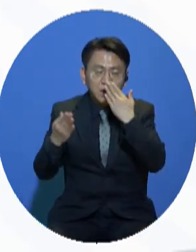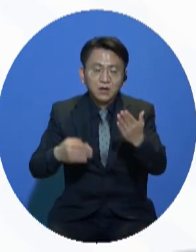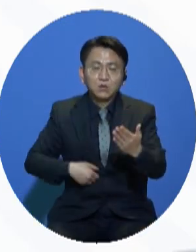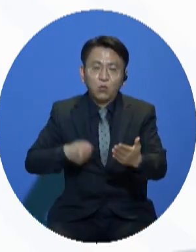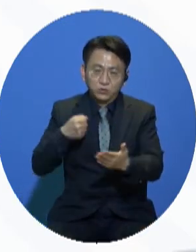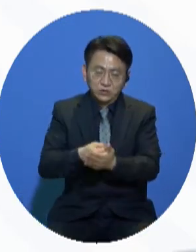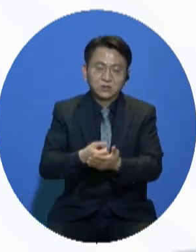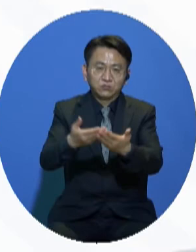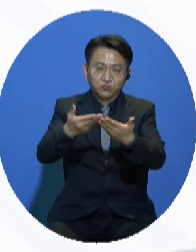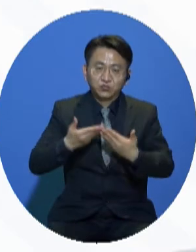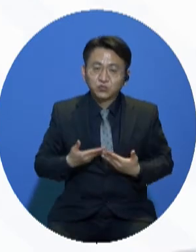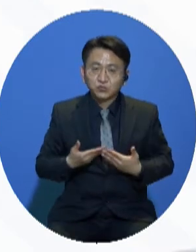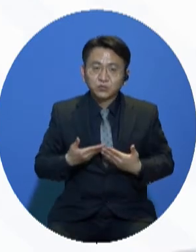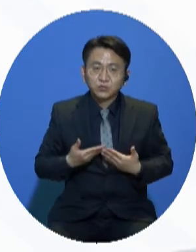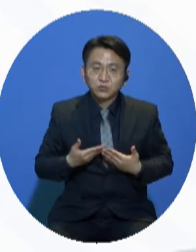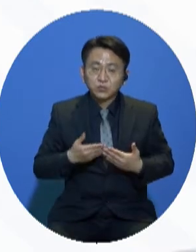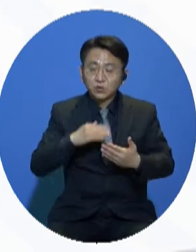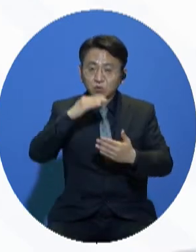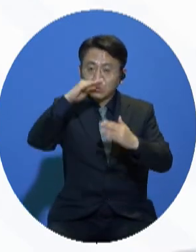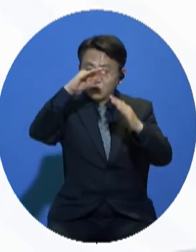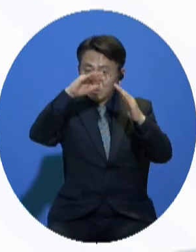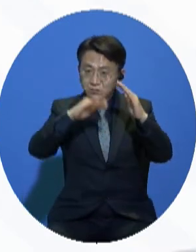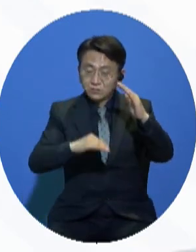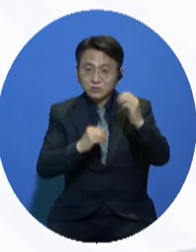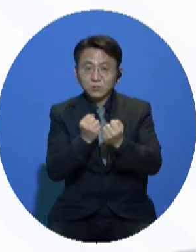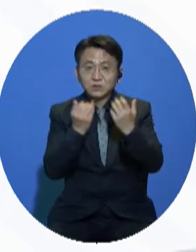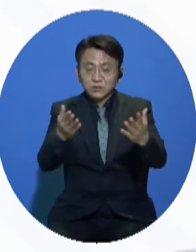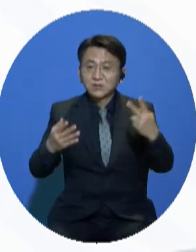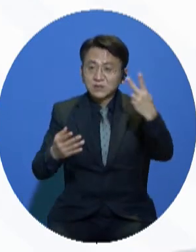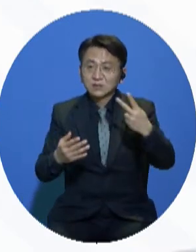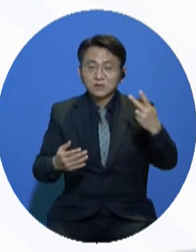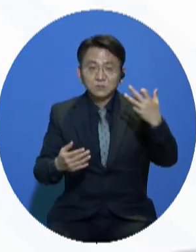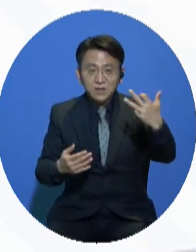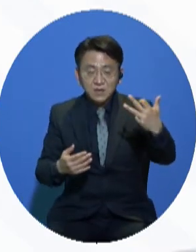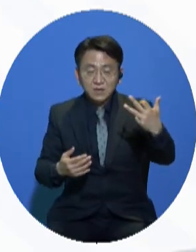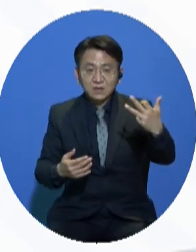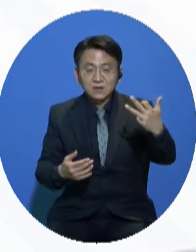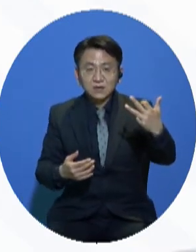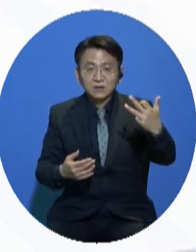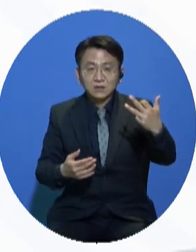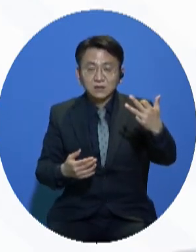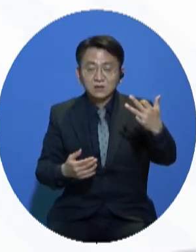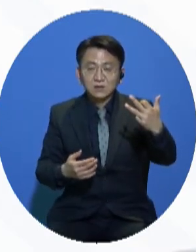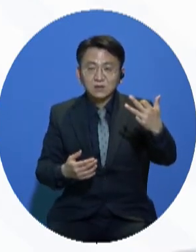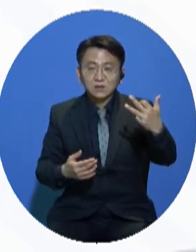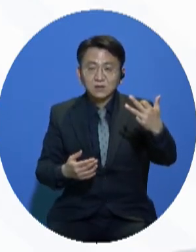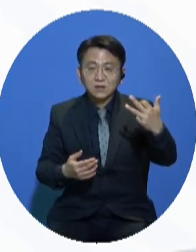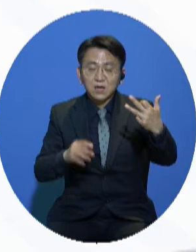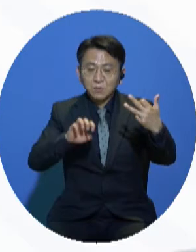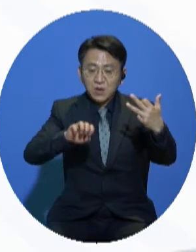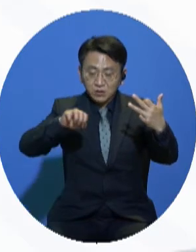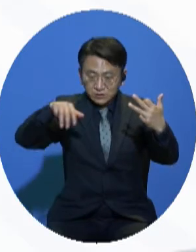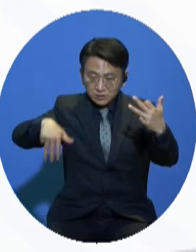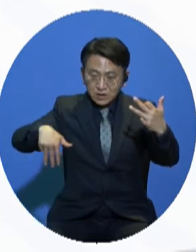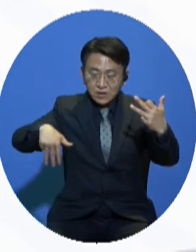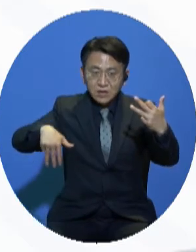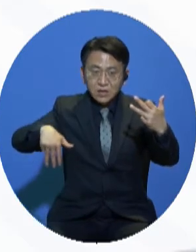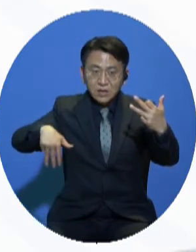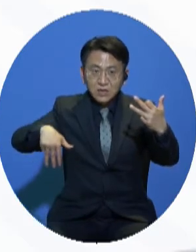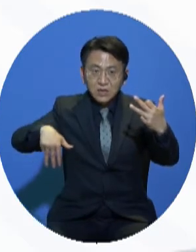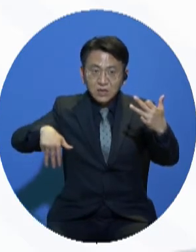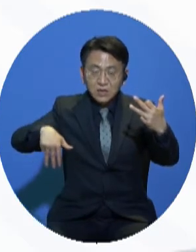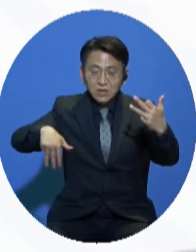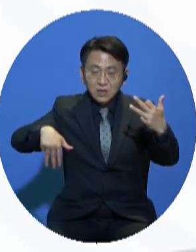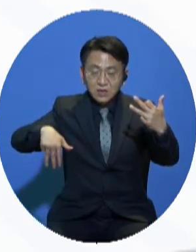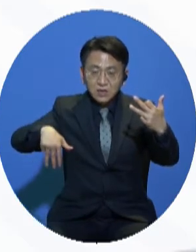용기를 주었습니다. 그 과정을 설명드리자면 2018년도 Pyeongchang 2018 평창 Paralympic Games in November